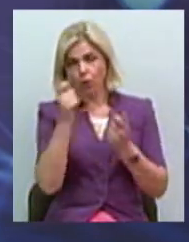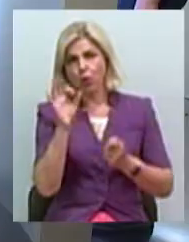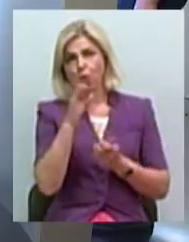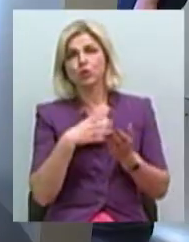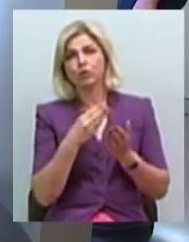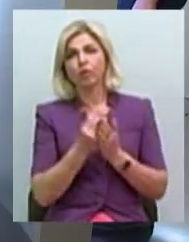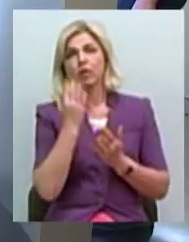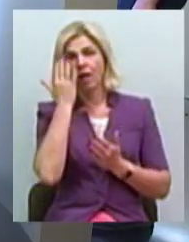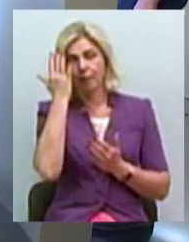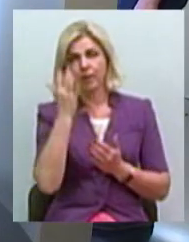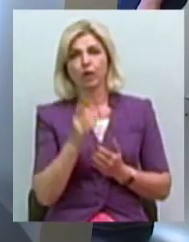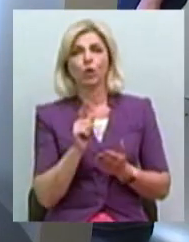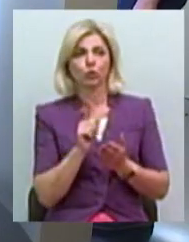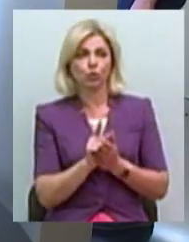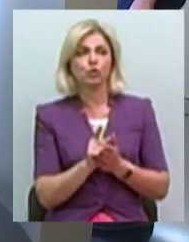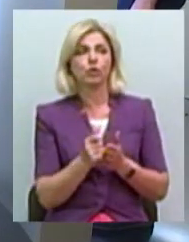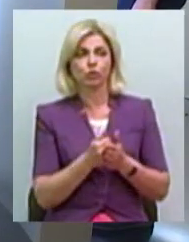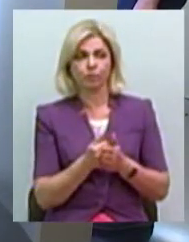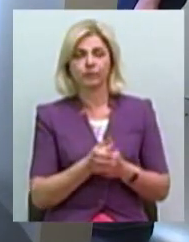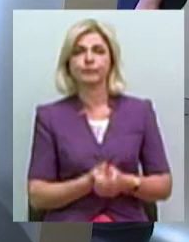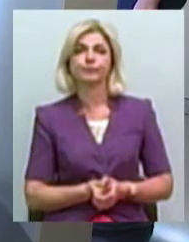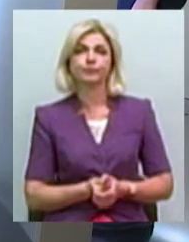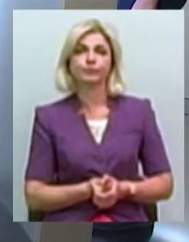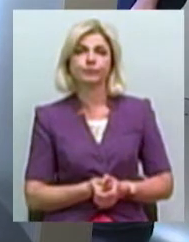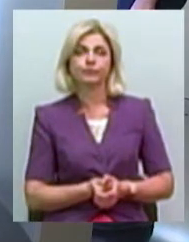має знати, будуть вибиратися кандидат, до чого він є.